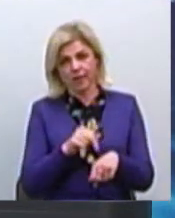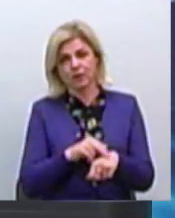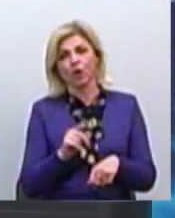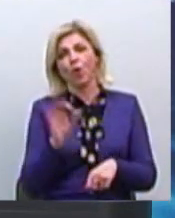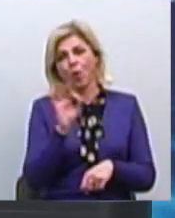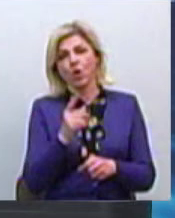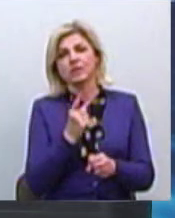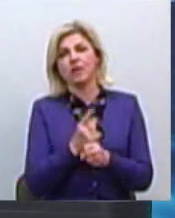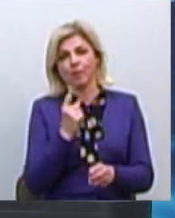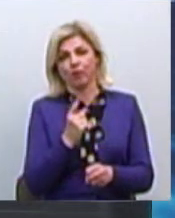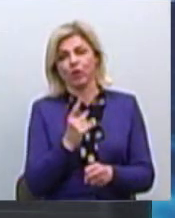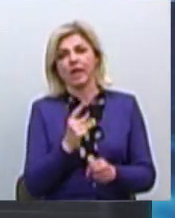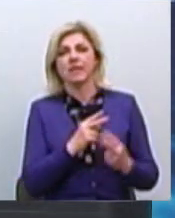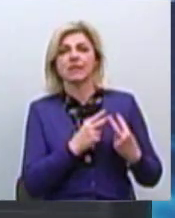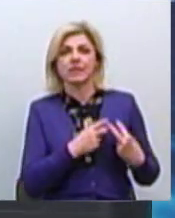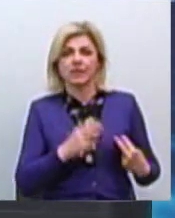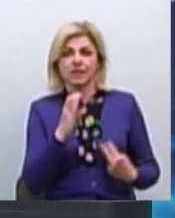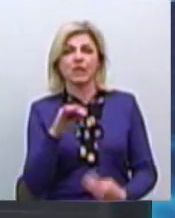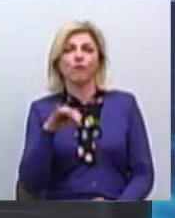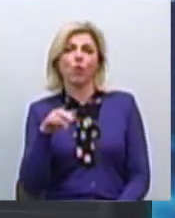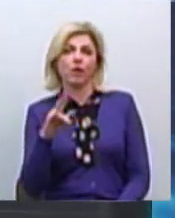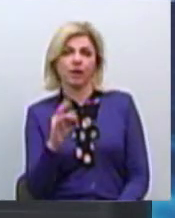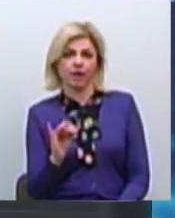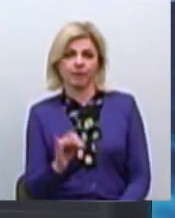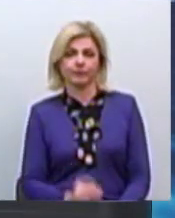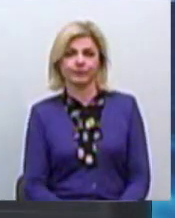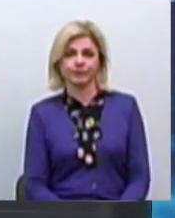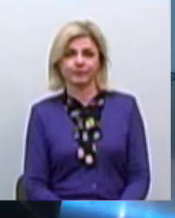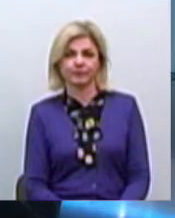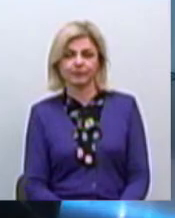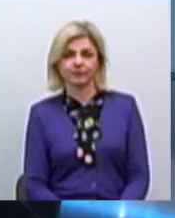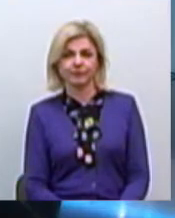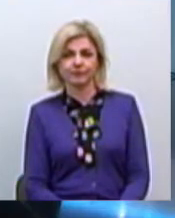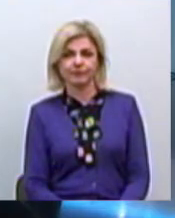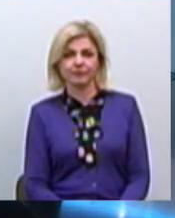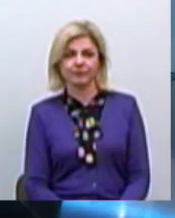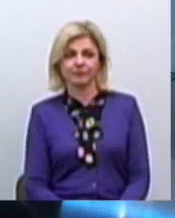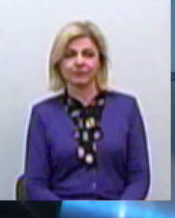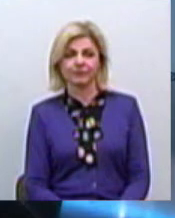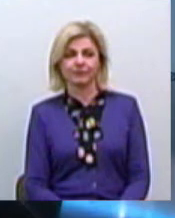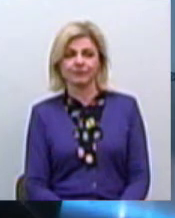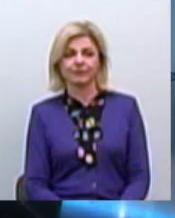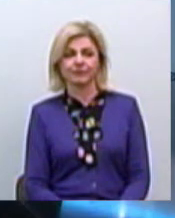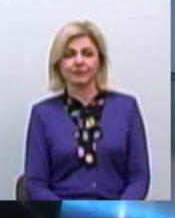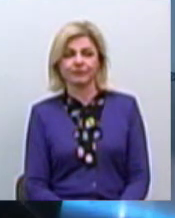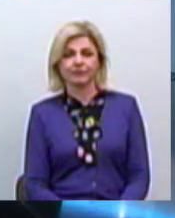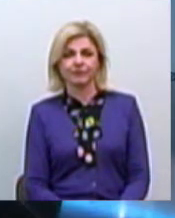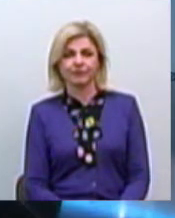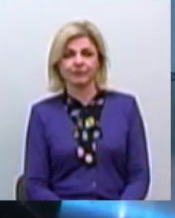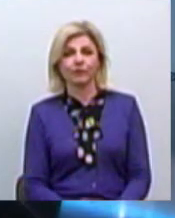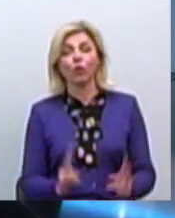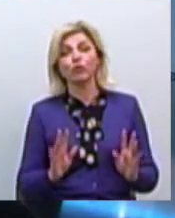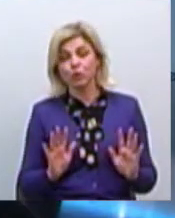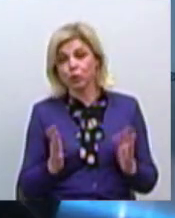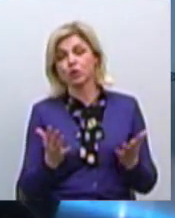щодо забороненої символіки. Це усі ваші рекомендації, так? Да. В случаї,